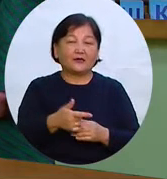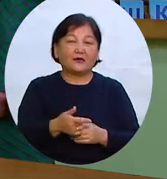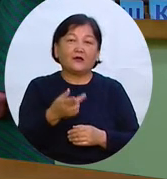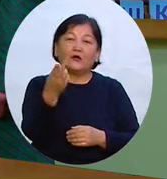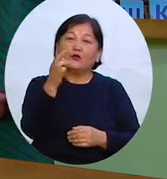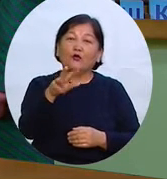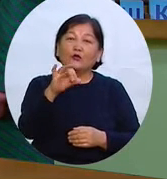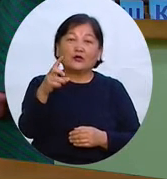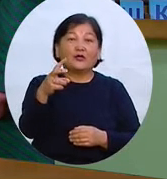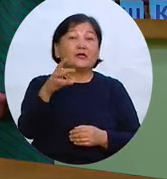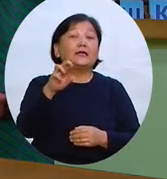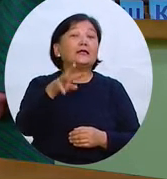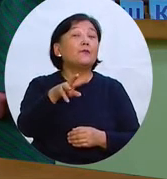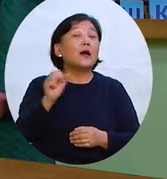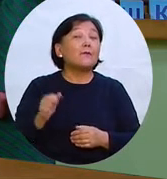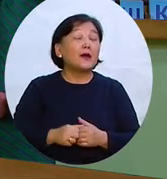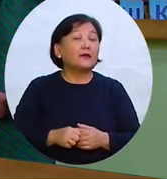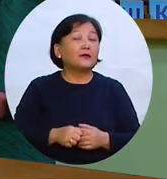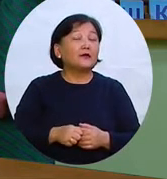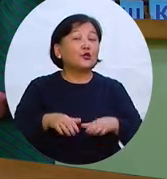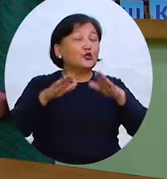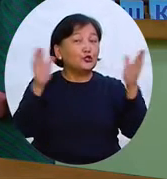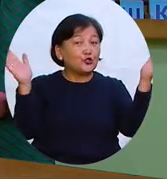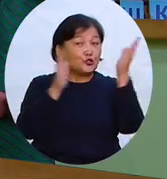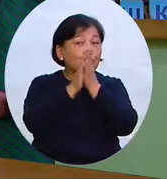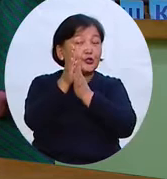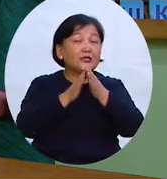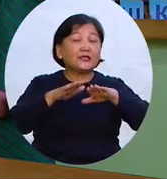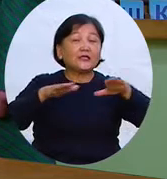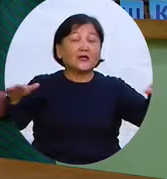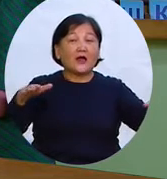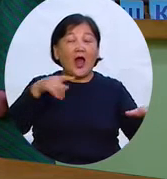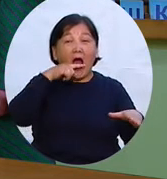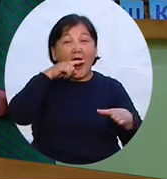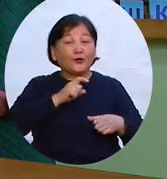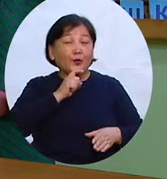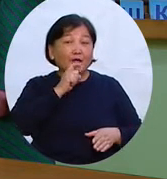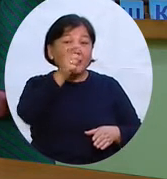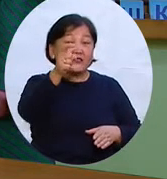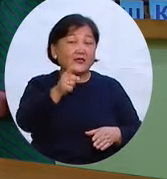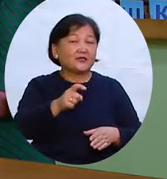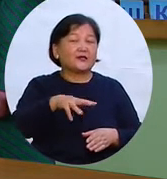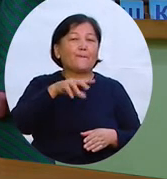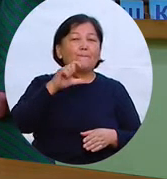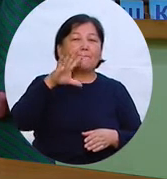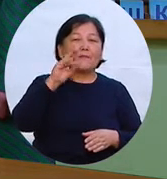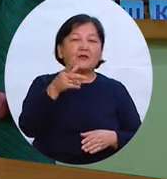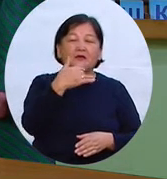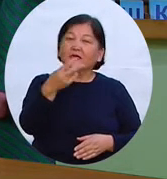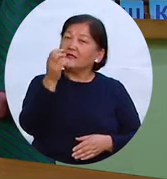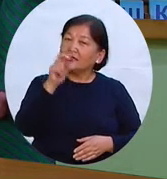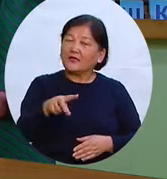зохиолч маань шүнийн талд адуу янцхан гэсэн энэ шүлгээсээ гадна Минингийн тал гэдэг дахиад нэг сайхан шүлэг бичсэн